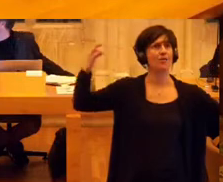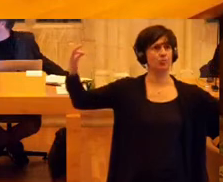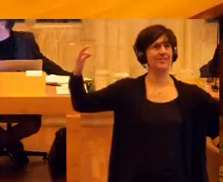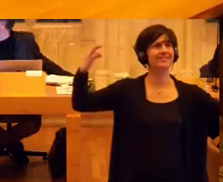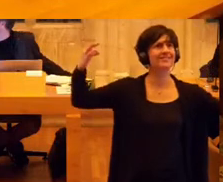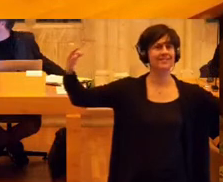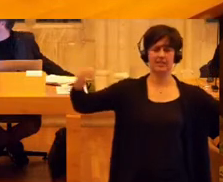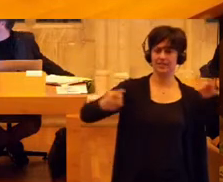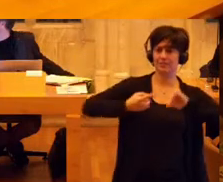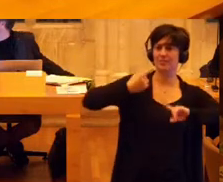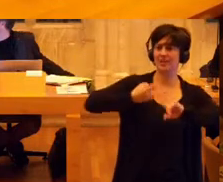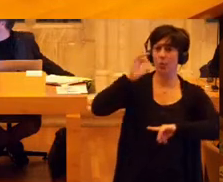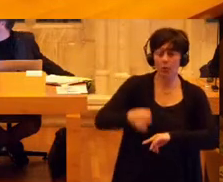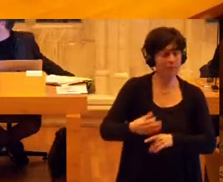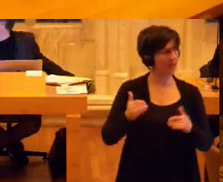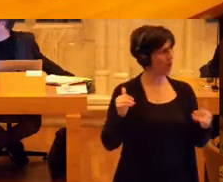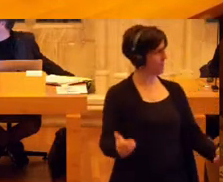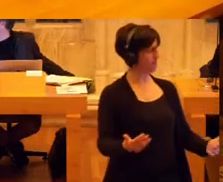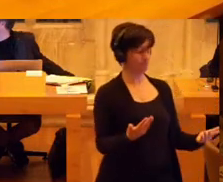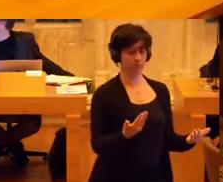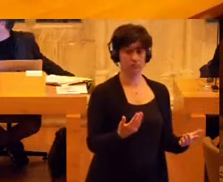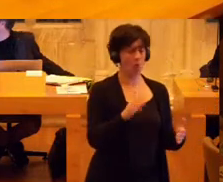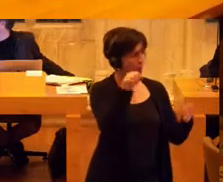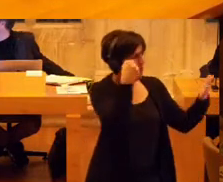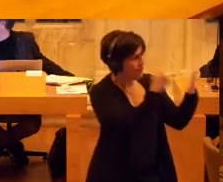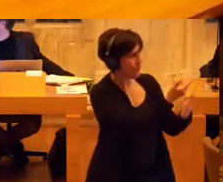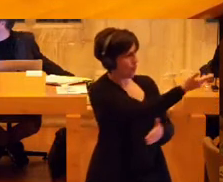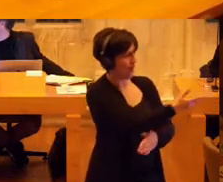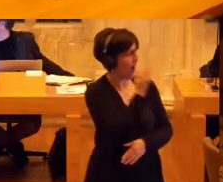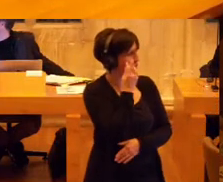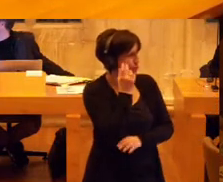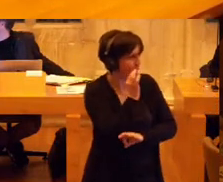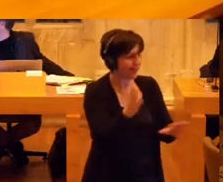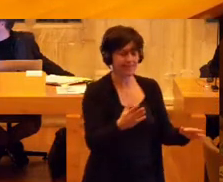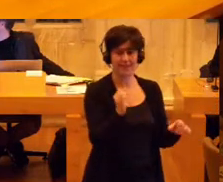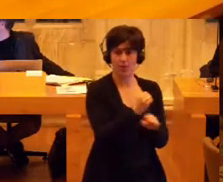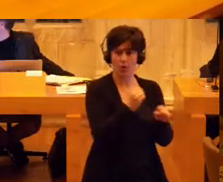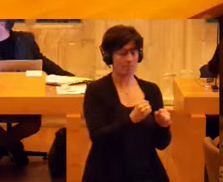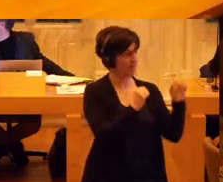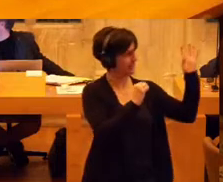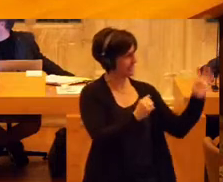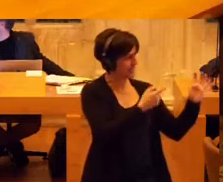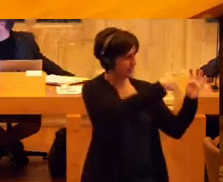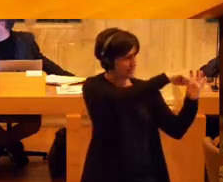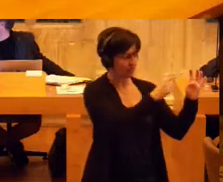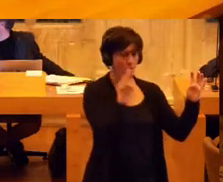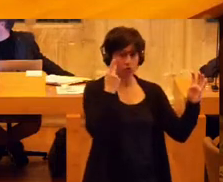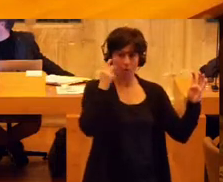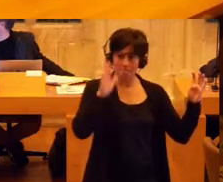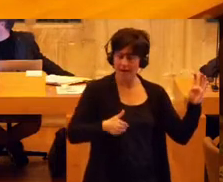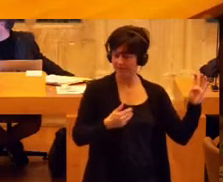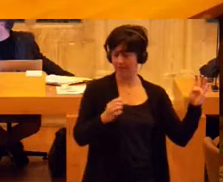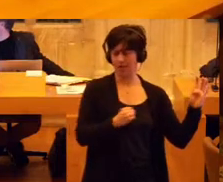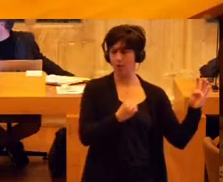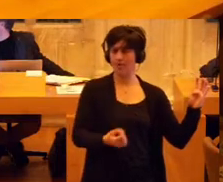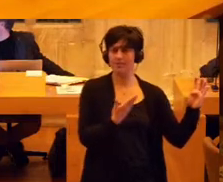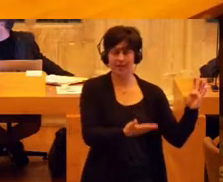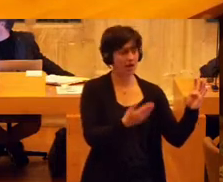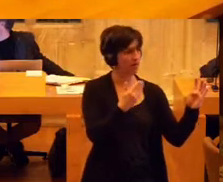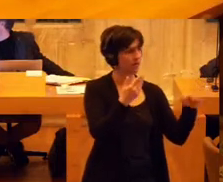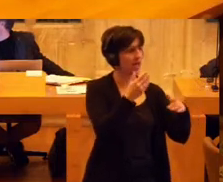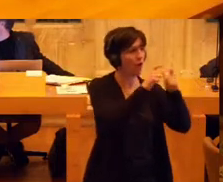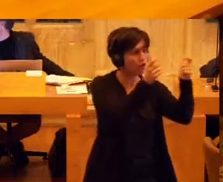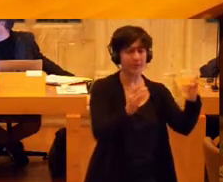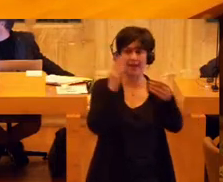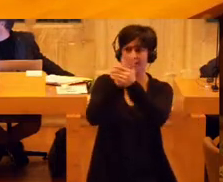la salle est particulière. C'est assez inconcevable qu'on n'arrive pas à trouver une solution et que là où vous êtes, effectivement, vous n'entendiez pas convenablement les propos de